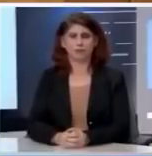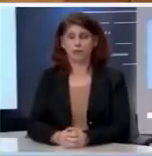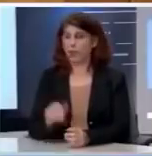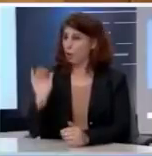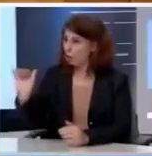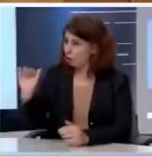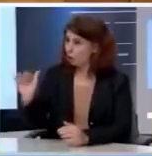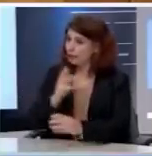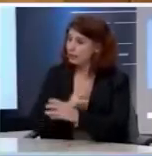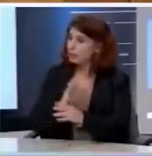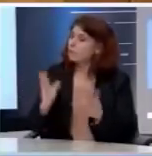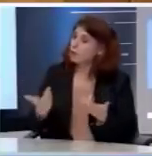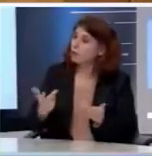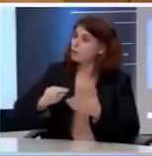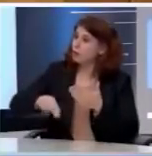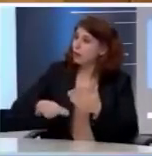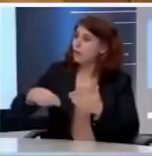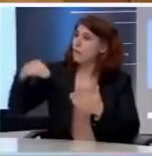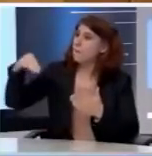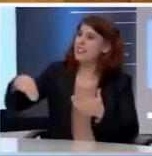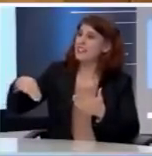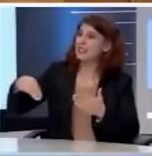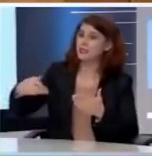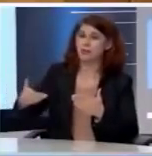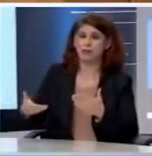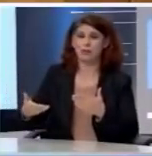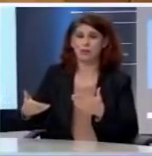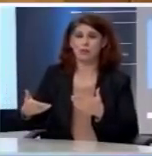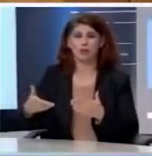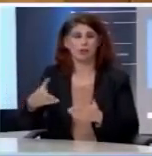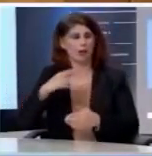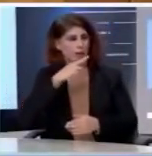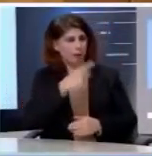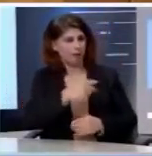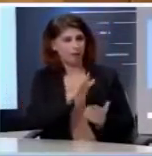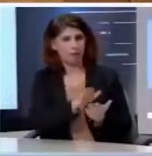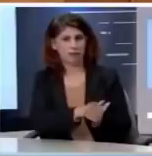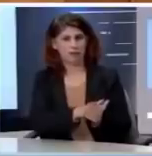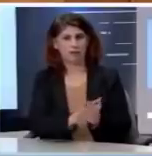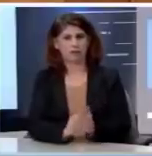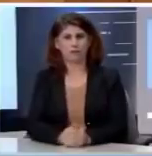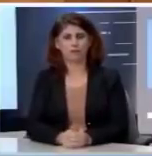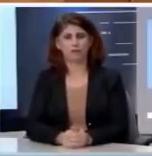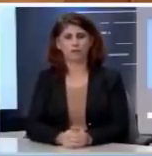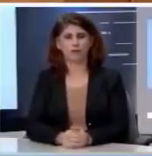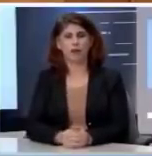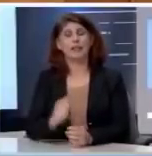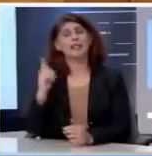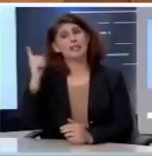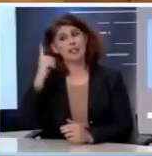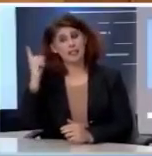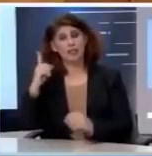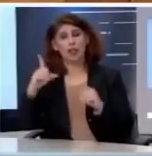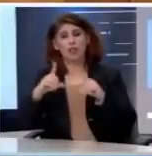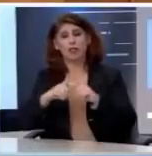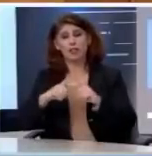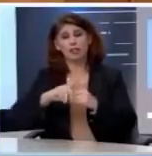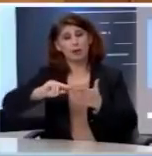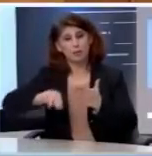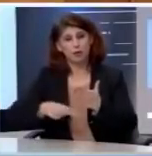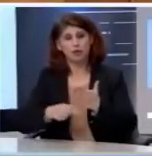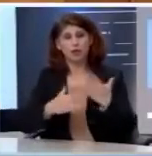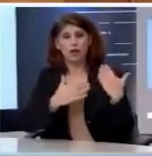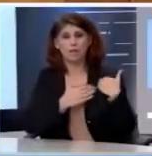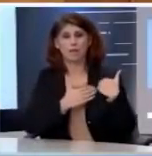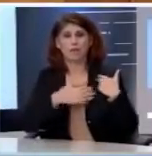ρωτάει η εισαγγελία σοβαρά, μα πώς το έχει υπογράψει ο Μπέζας? Και ακούστε απάντηση του μάρτυρα. Ήθιστε το δελτίο να το